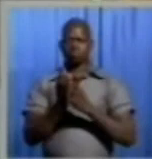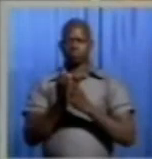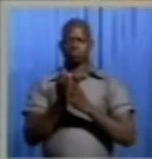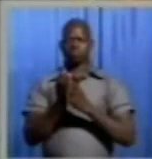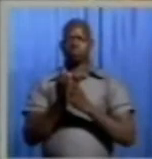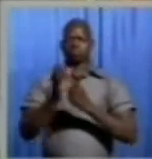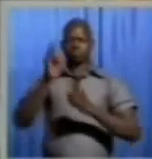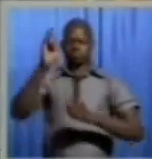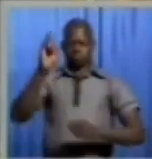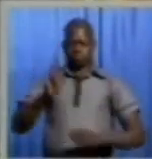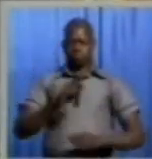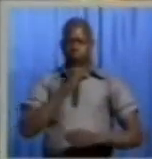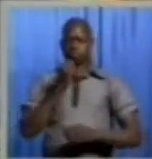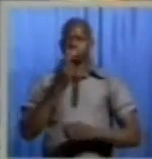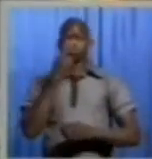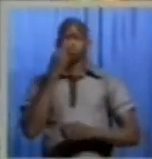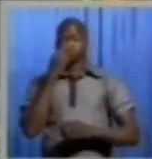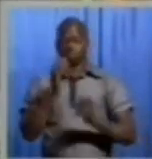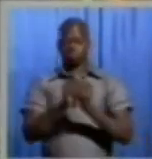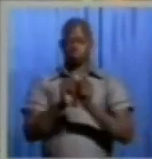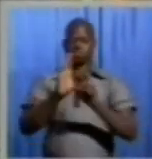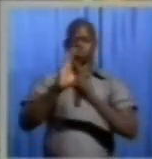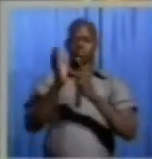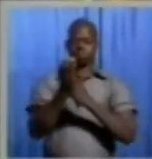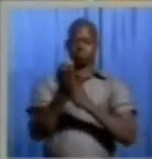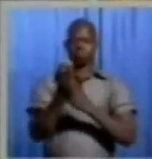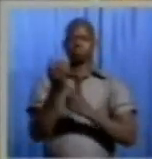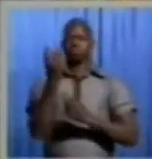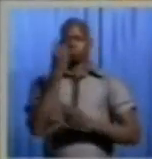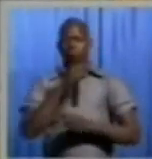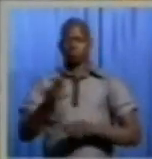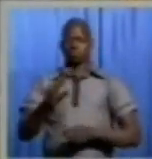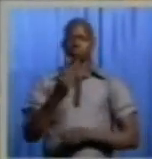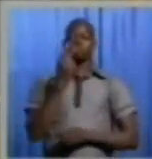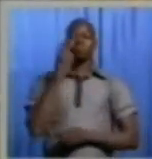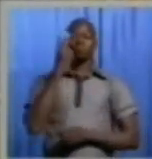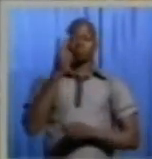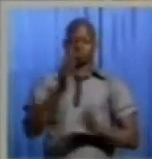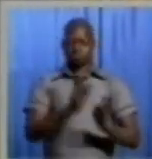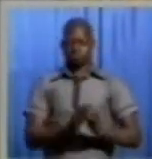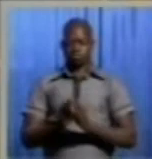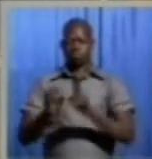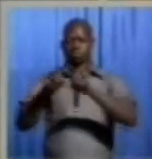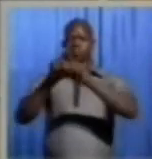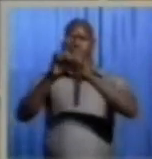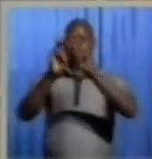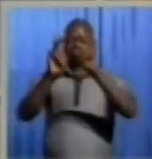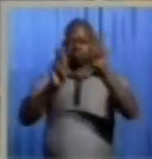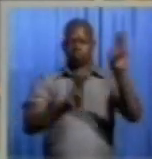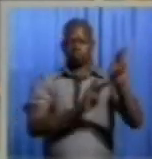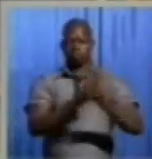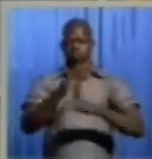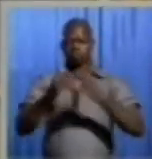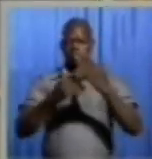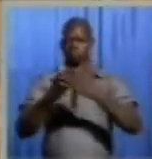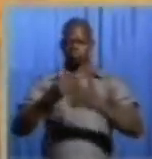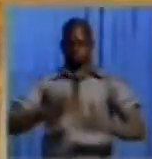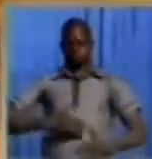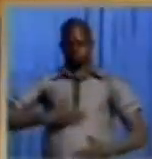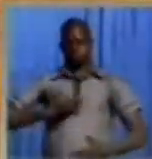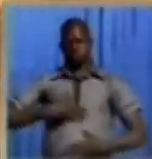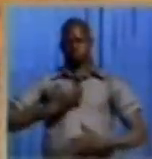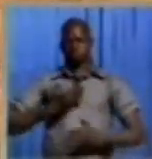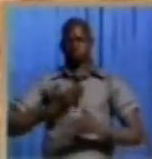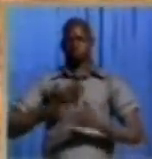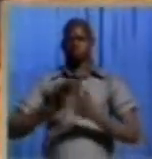il ne faut pas qu'on s'amuse avec la culture. Donc, vous voyez ce que ça mobilise comme monde. Tout le monde est content, tout le monde est gay. Donc,